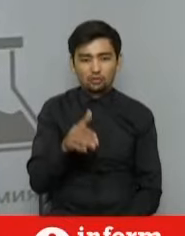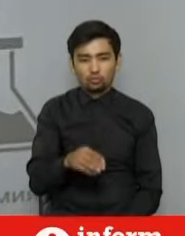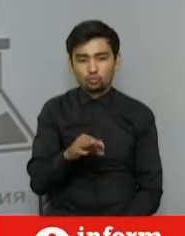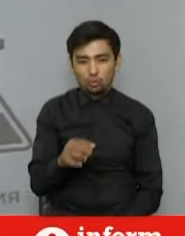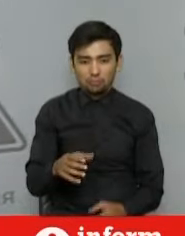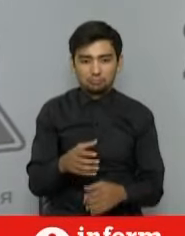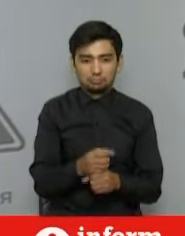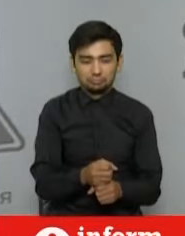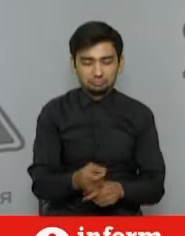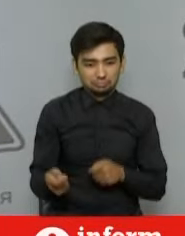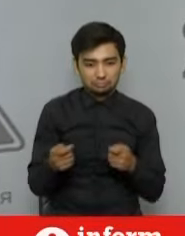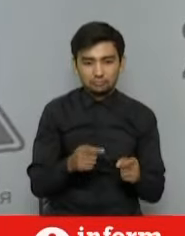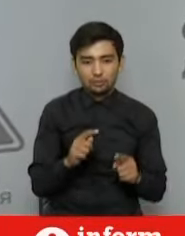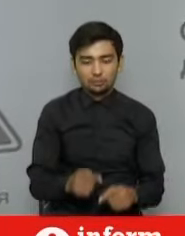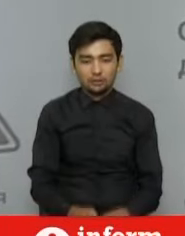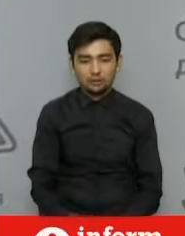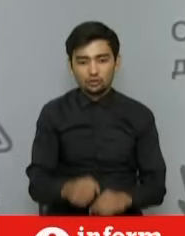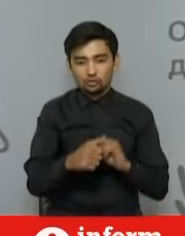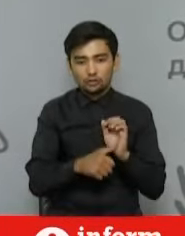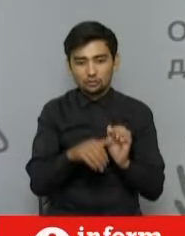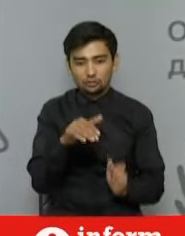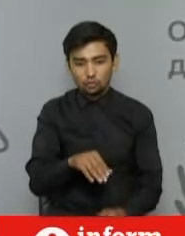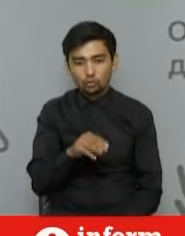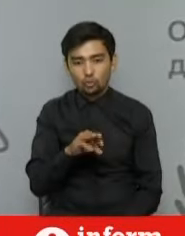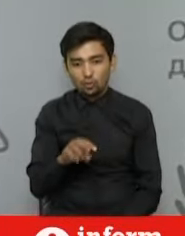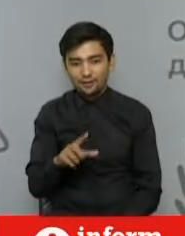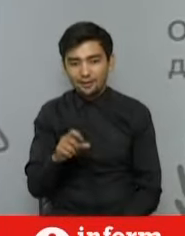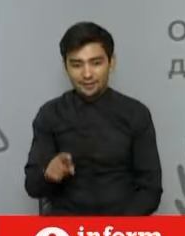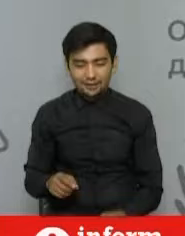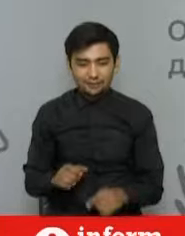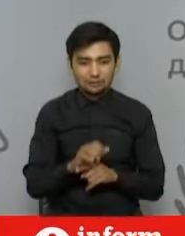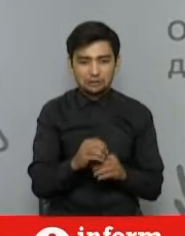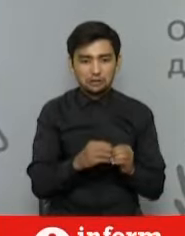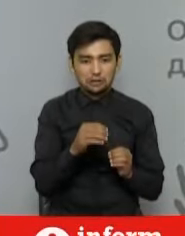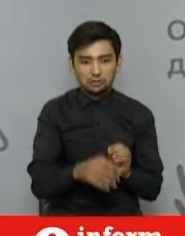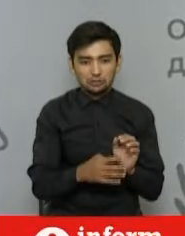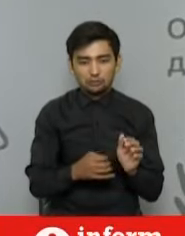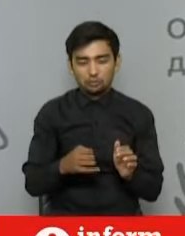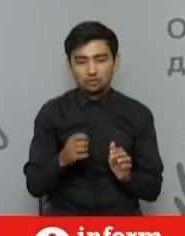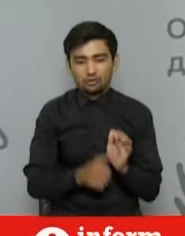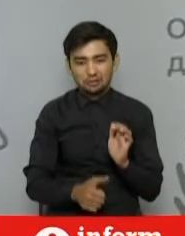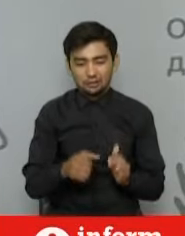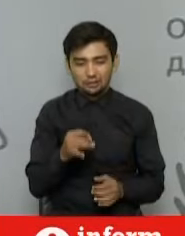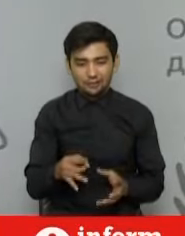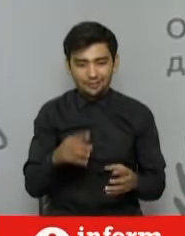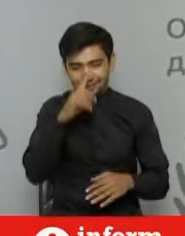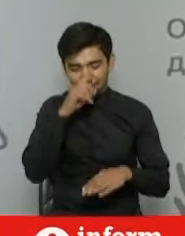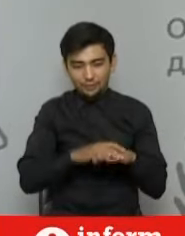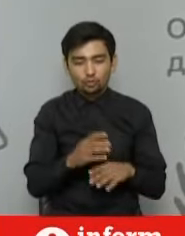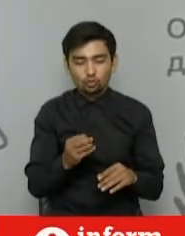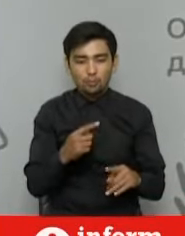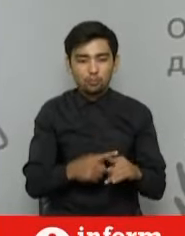Актюбинской области при потребности 16 тысяч тонн газа выделено 10 960. При поддержке Акимата области дополнительно